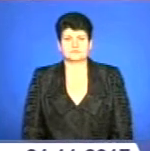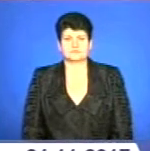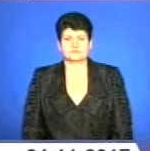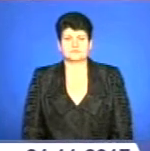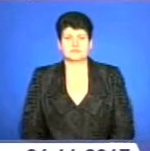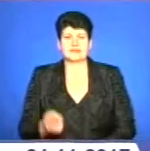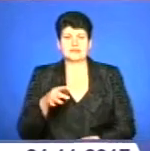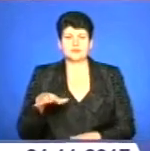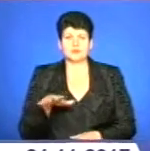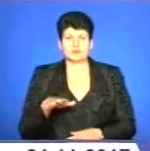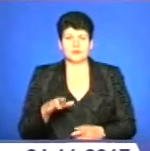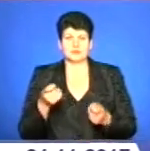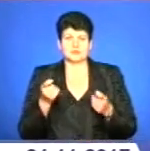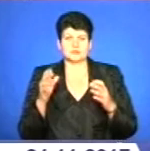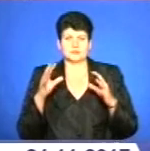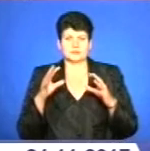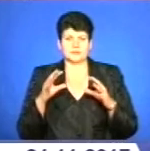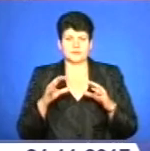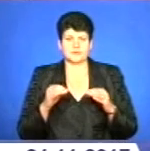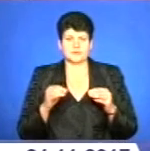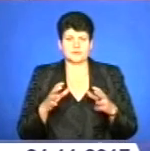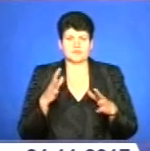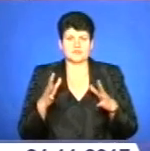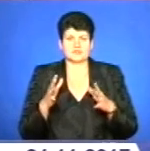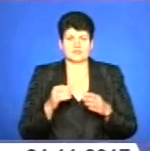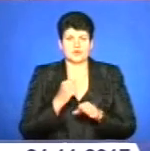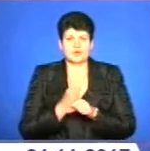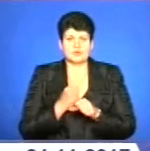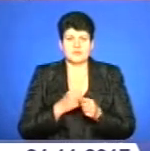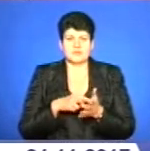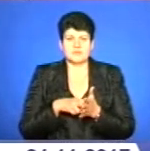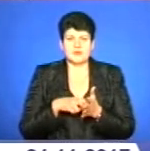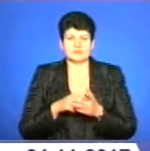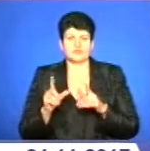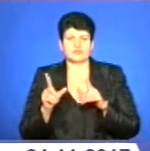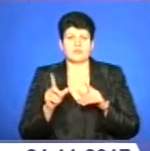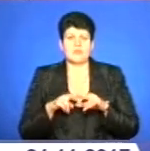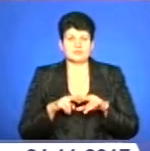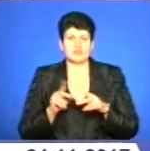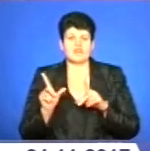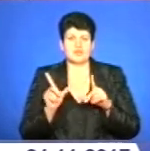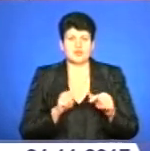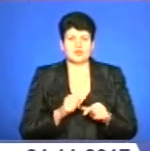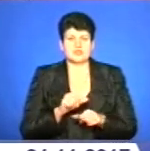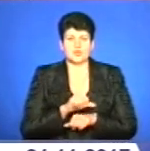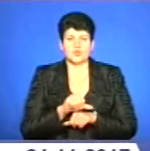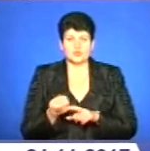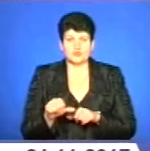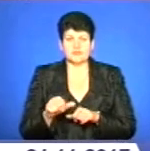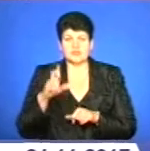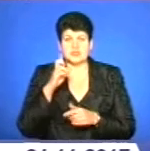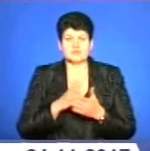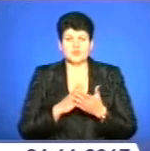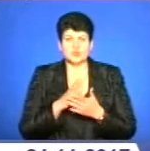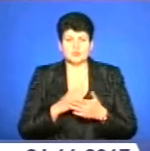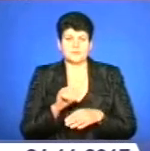На Тернопілі помалу щухає ажіотаж щодо виготовлення біометричного паспорта для виїзду за кордон. У Державній міграційній службі пов'язують це